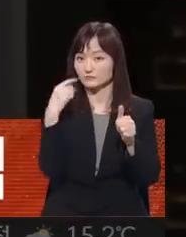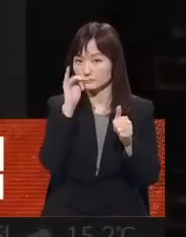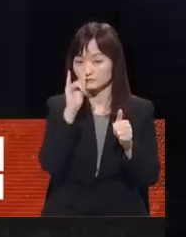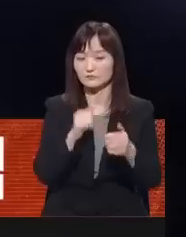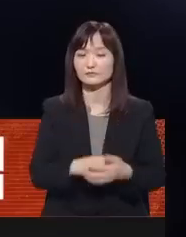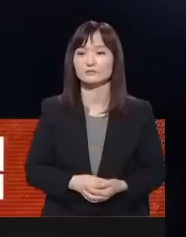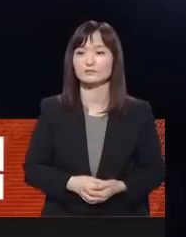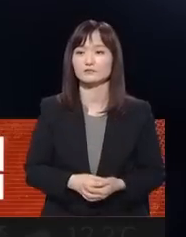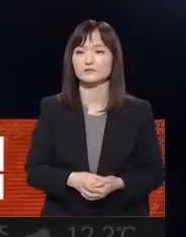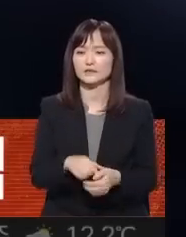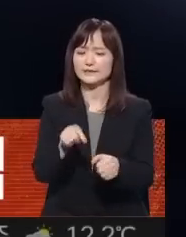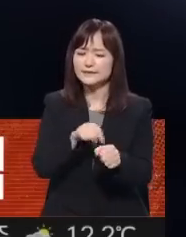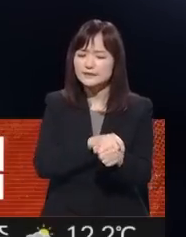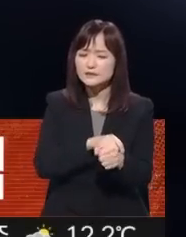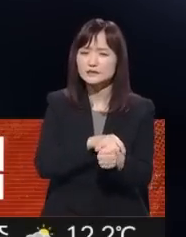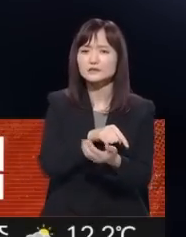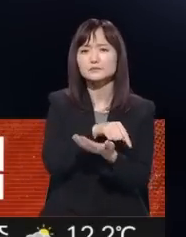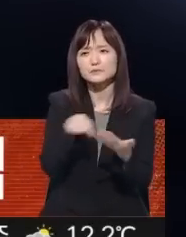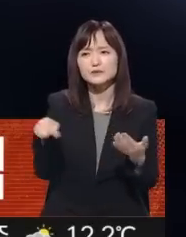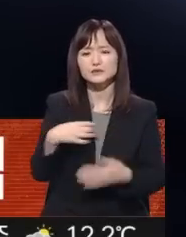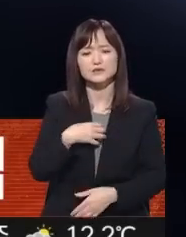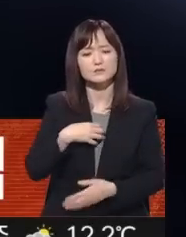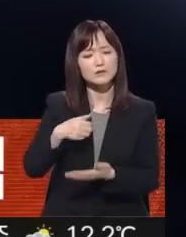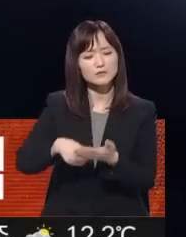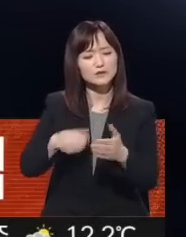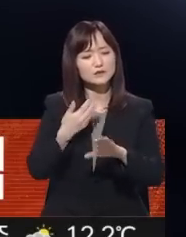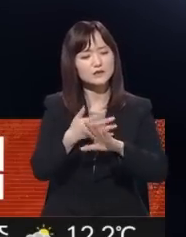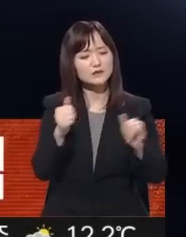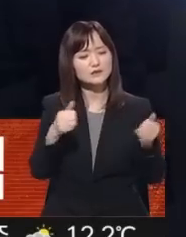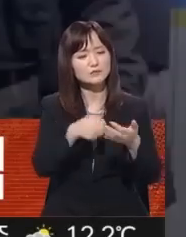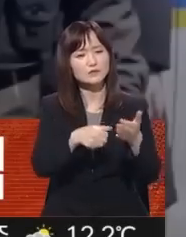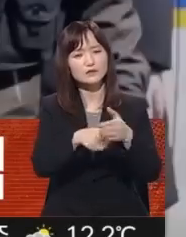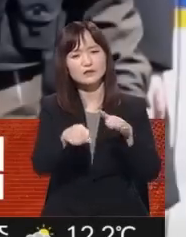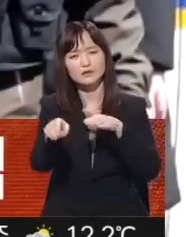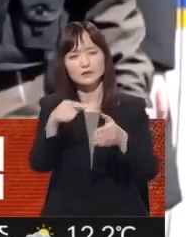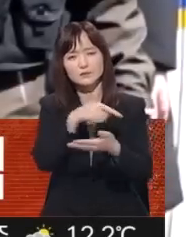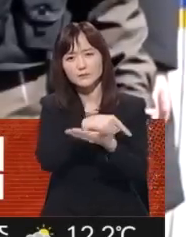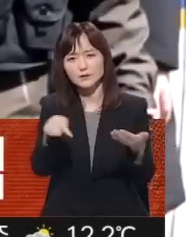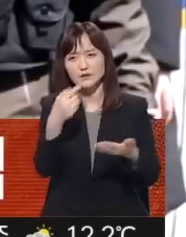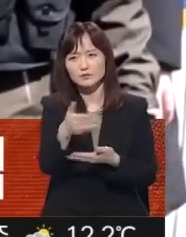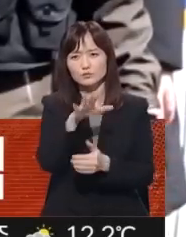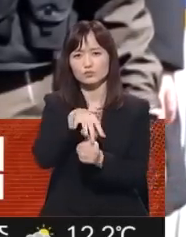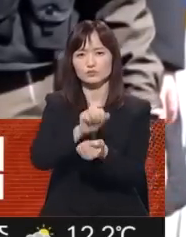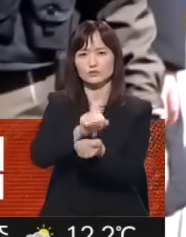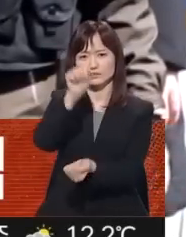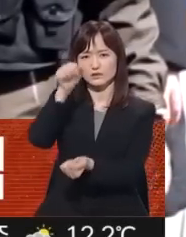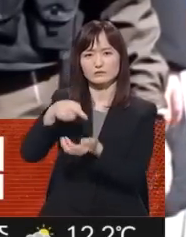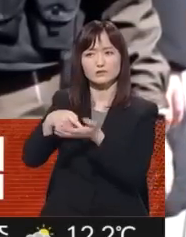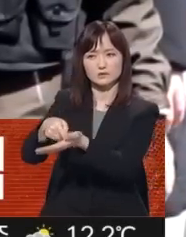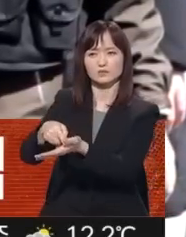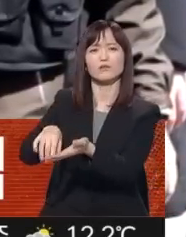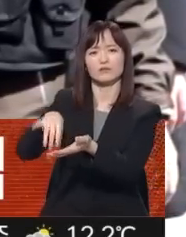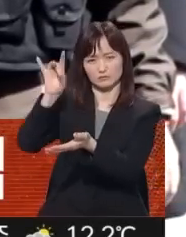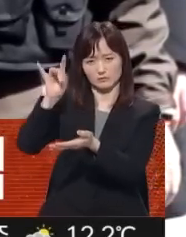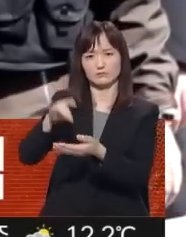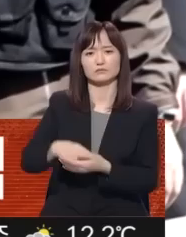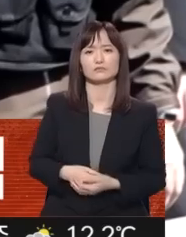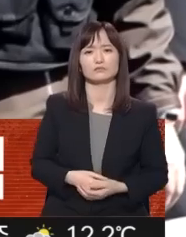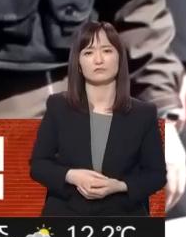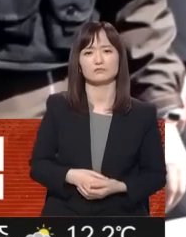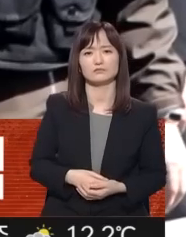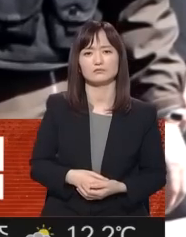통상적으로이 특수성괴 그러니까 위험한 물건으로 다른 사람 물건을 송교하는 경우에 구속영장까지 청구되는 경우는 극히 이례적입니다